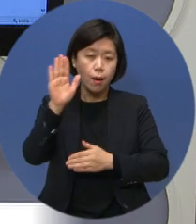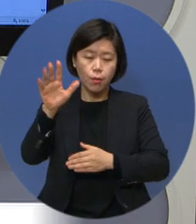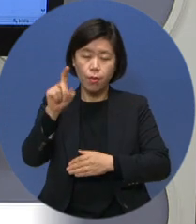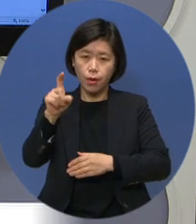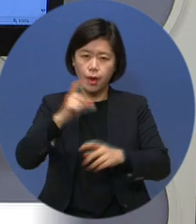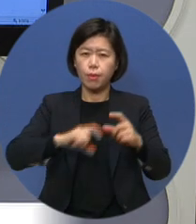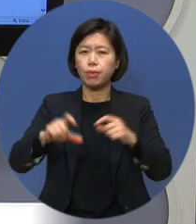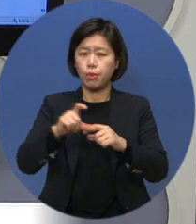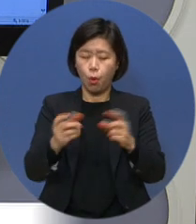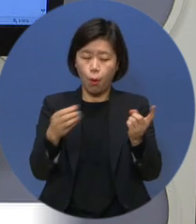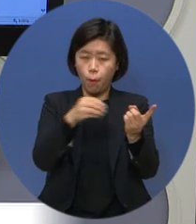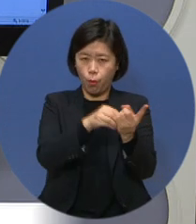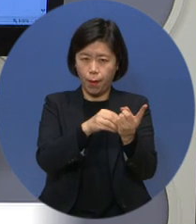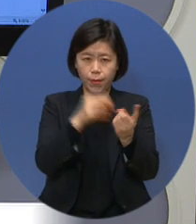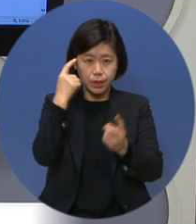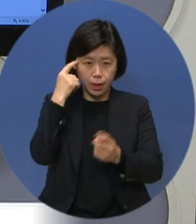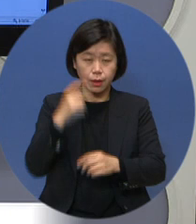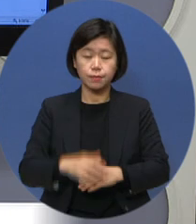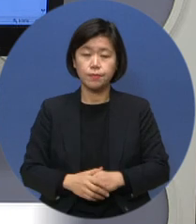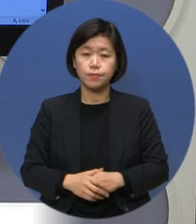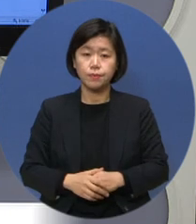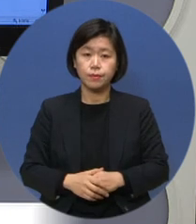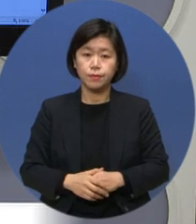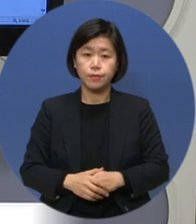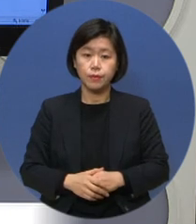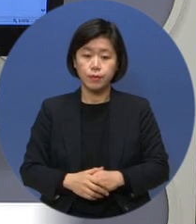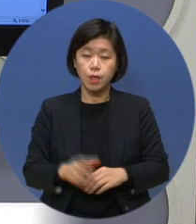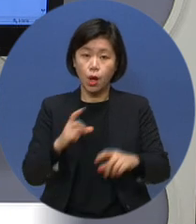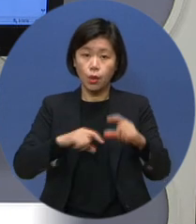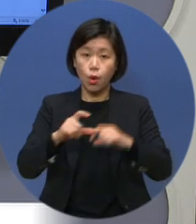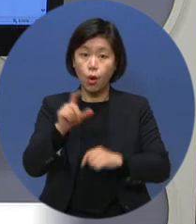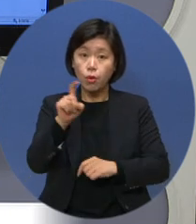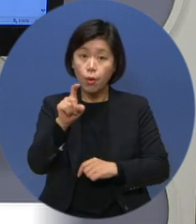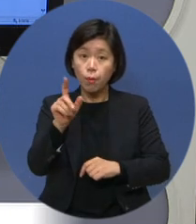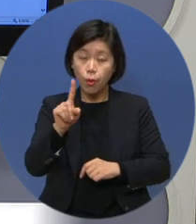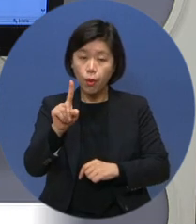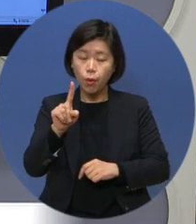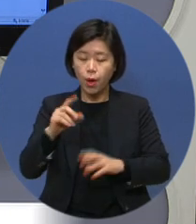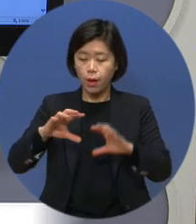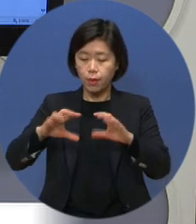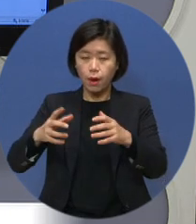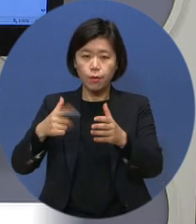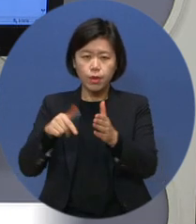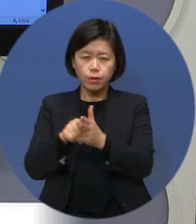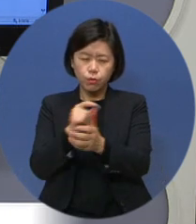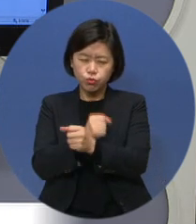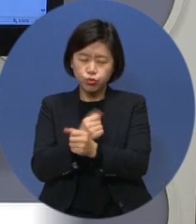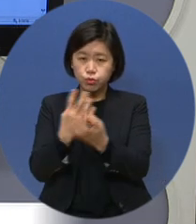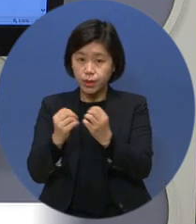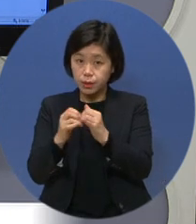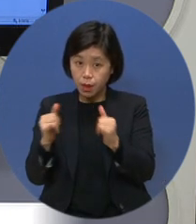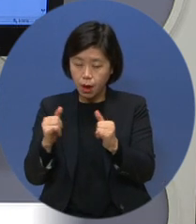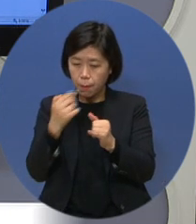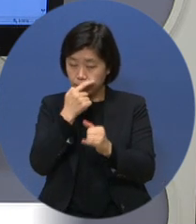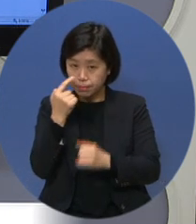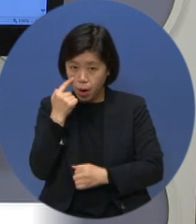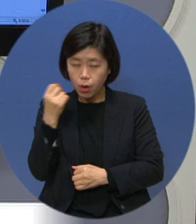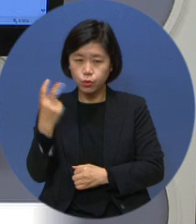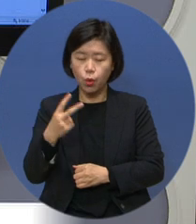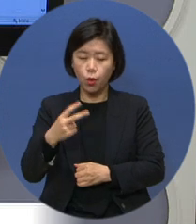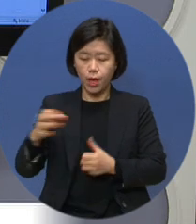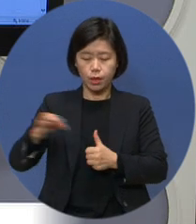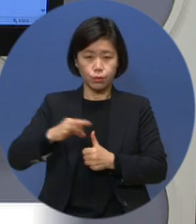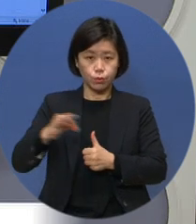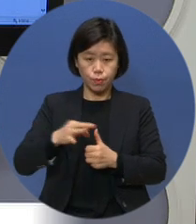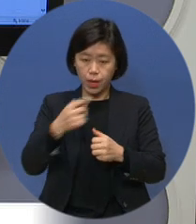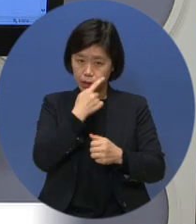밝혔는데요 추가되는 전자 증명서 10종 은 국가유공자 확인서와 장애인증명서 기초생활수급자